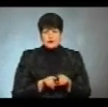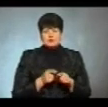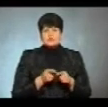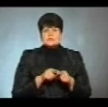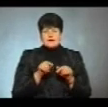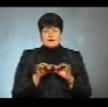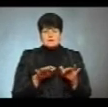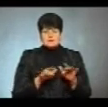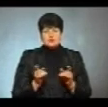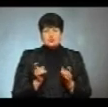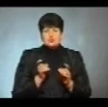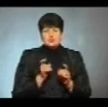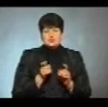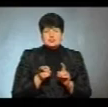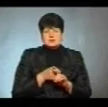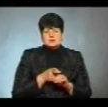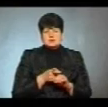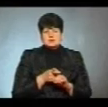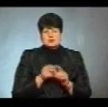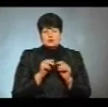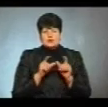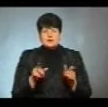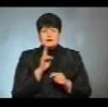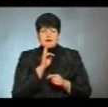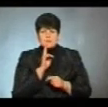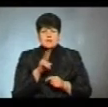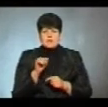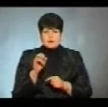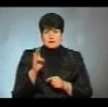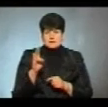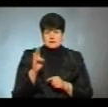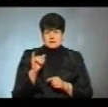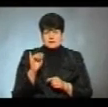акції долучились школи Кременеччини, школи Ланівеччини. Це